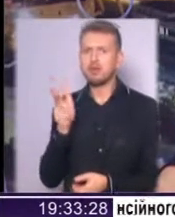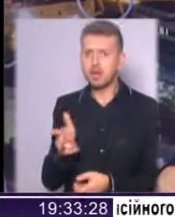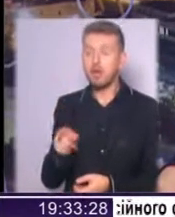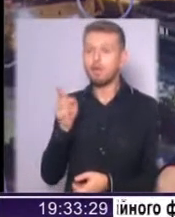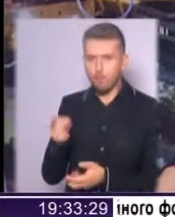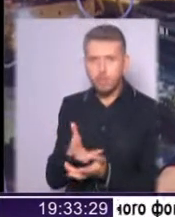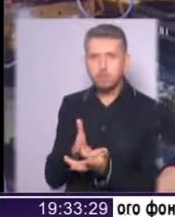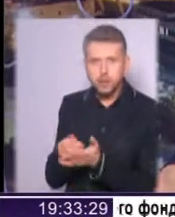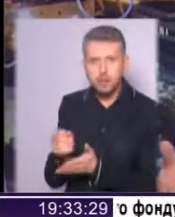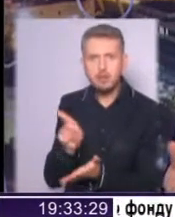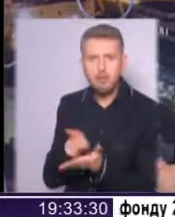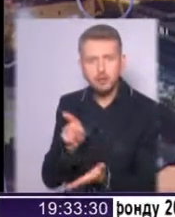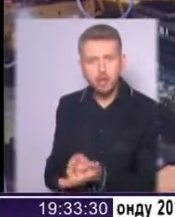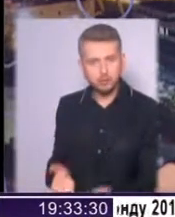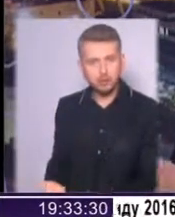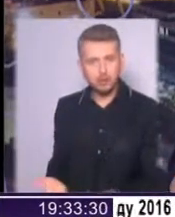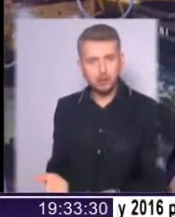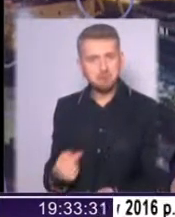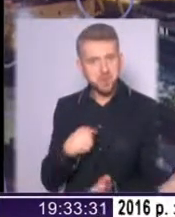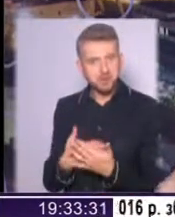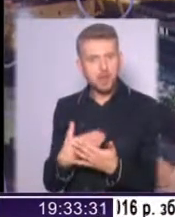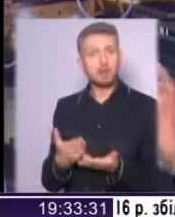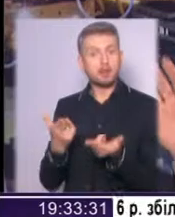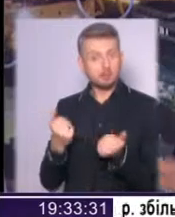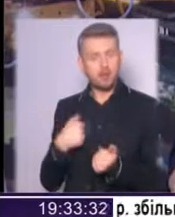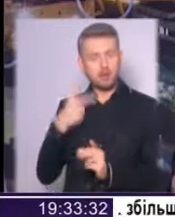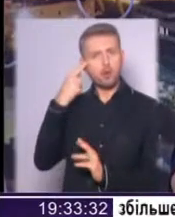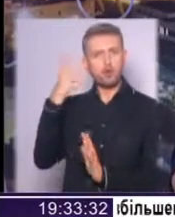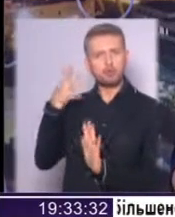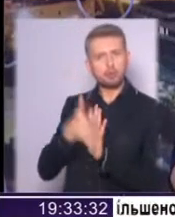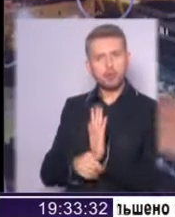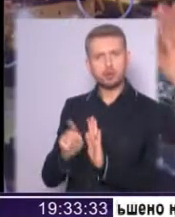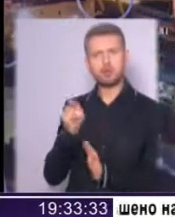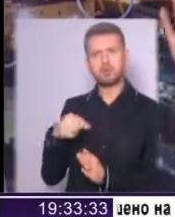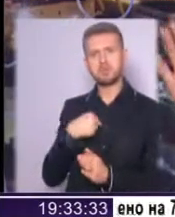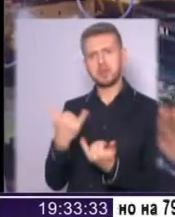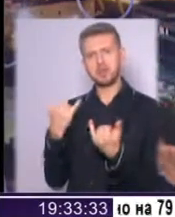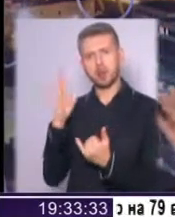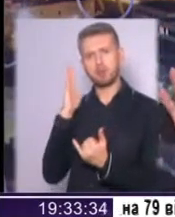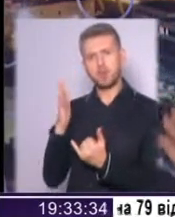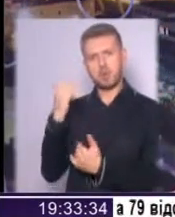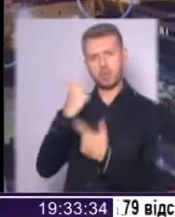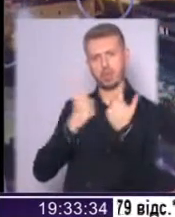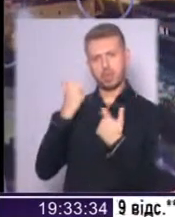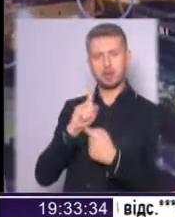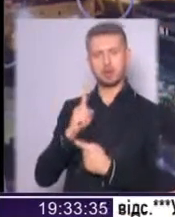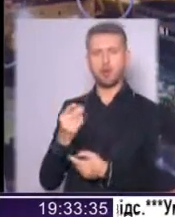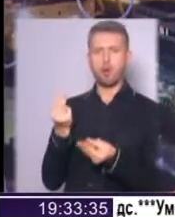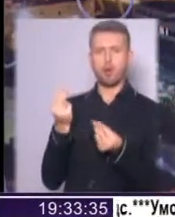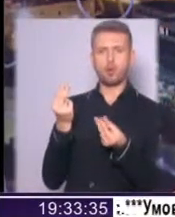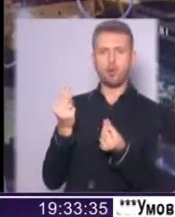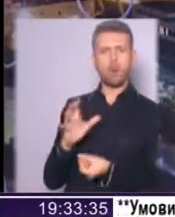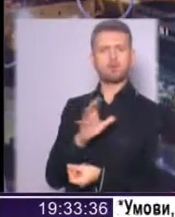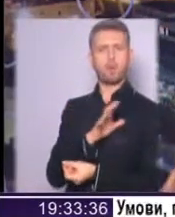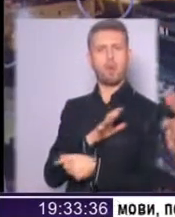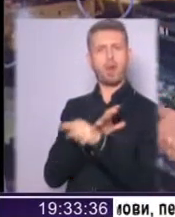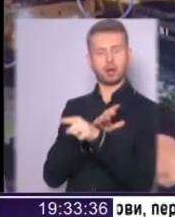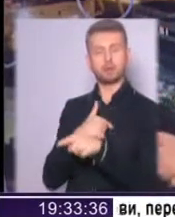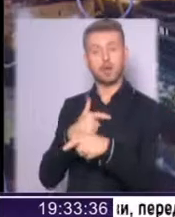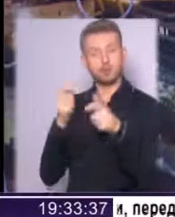пане Михайло, але дивіться, середня зарплата водіїв тролейбусів, не знаю, адміністраторів в супермаркетах